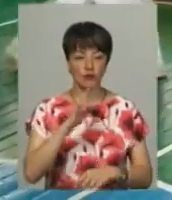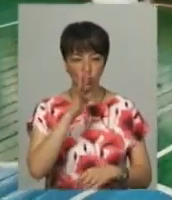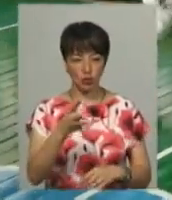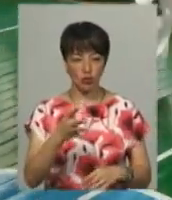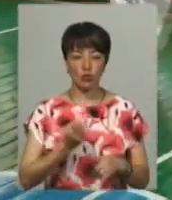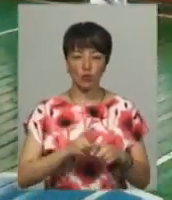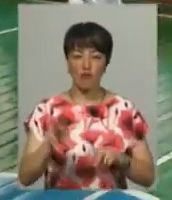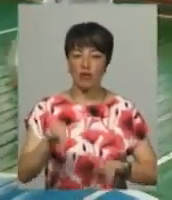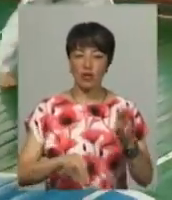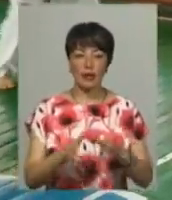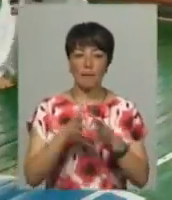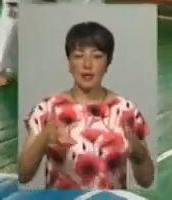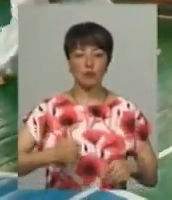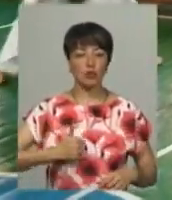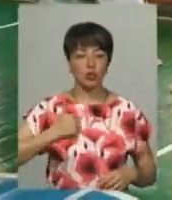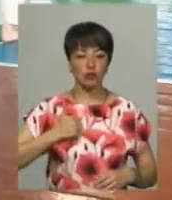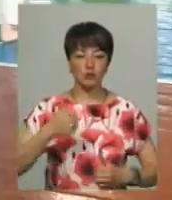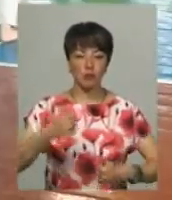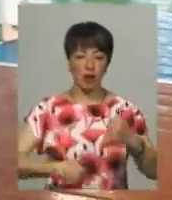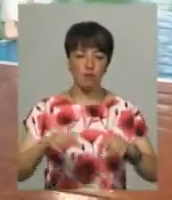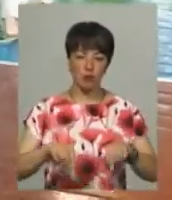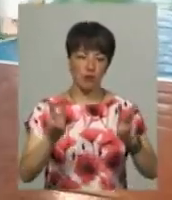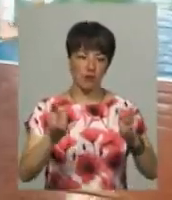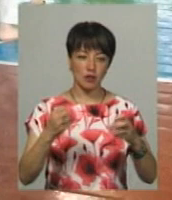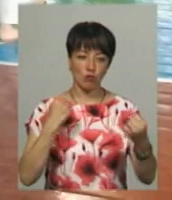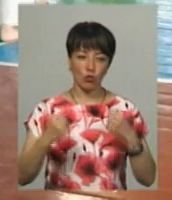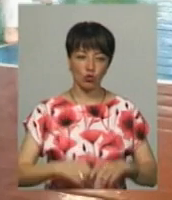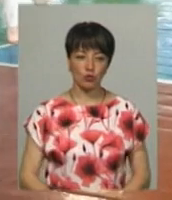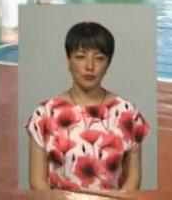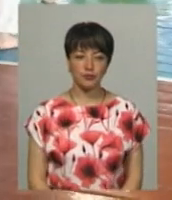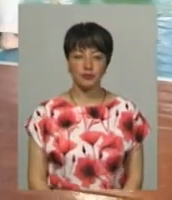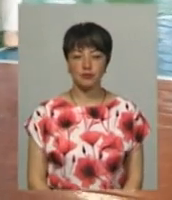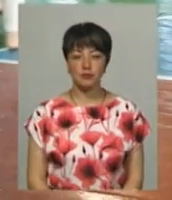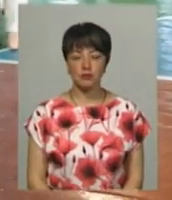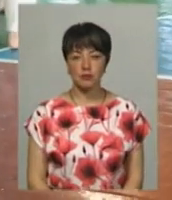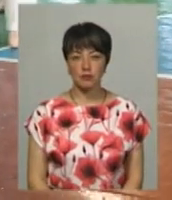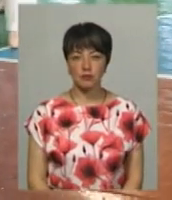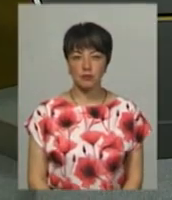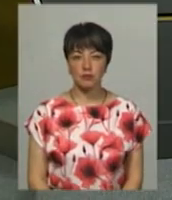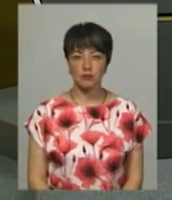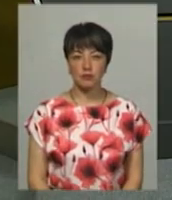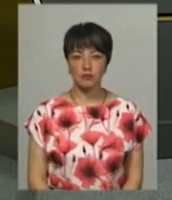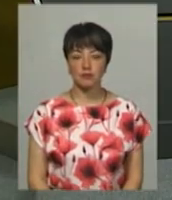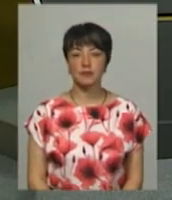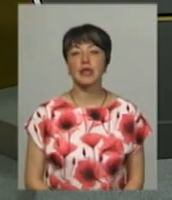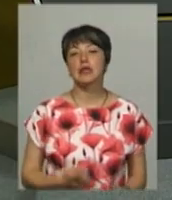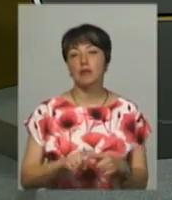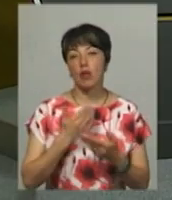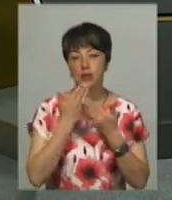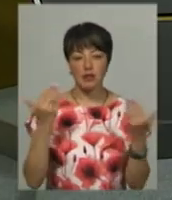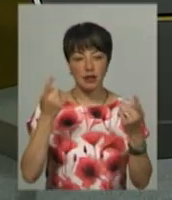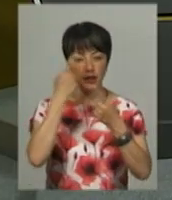4 роки, тому вважається найбільш престижним змаганням в цьому виді спорту. Андрій Гуменний, новини Поділля Центр. Це була